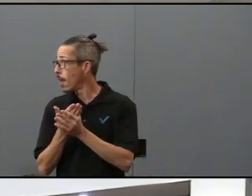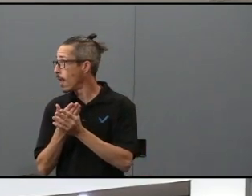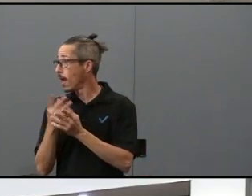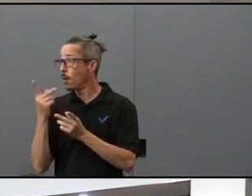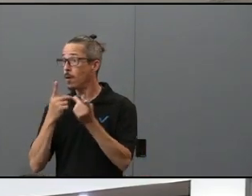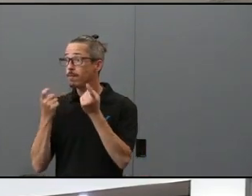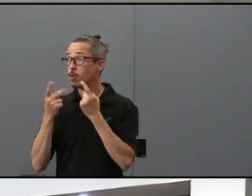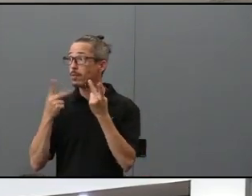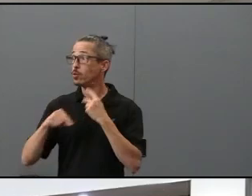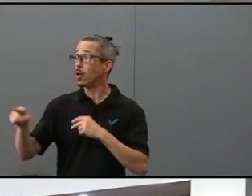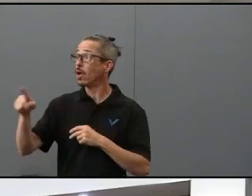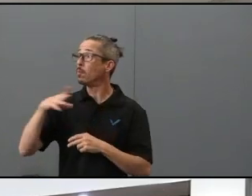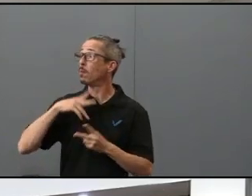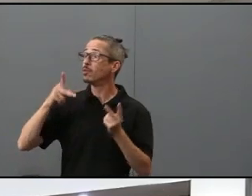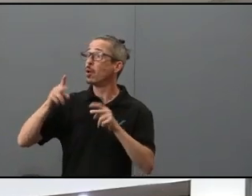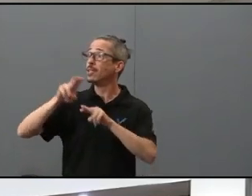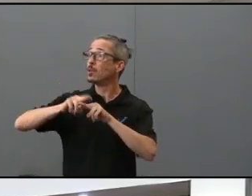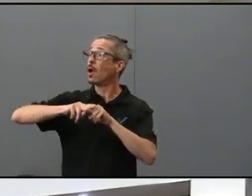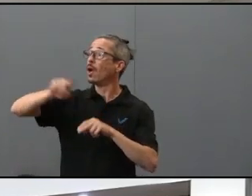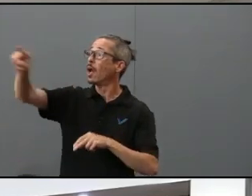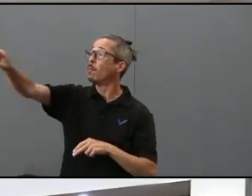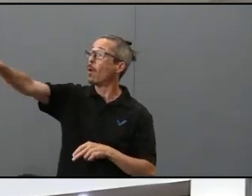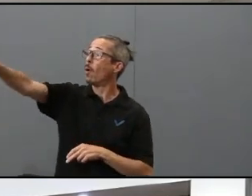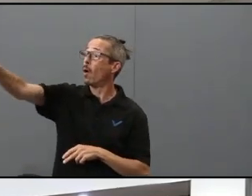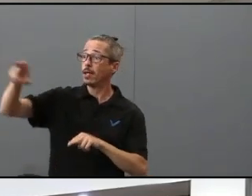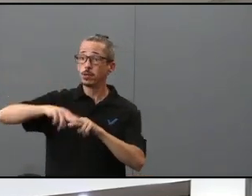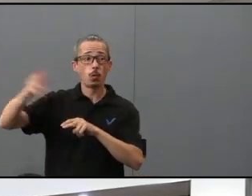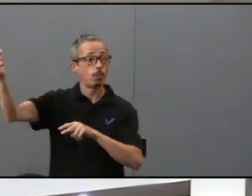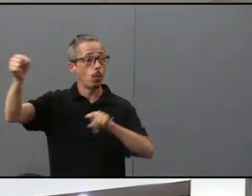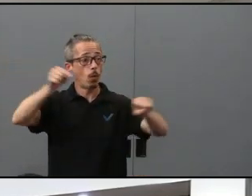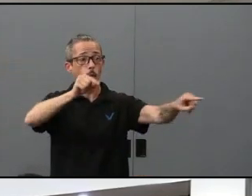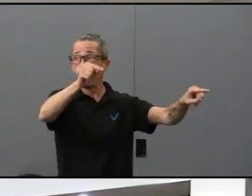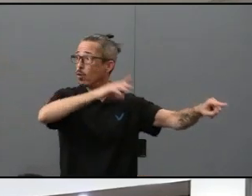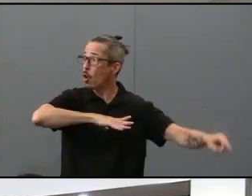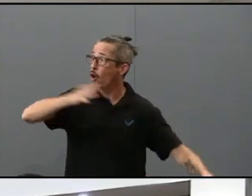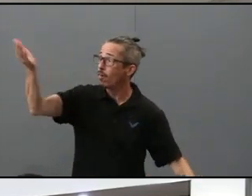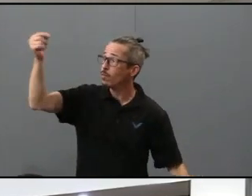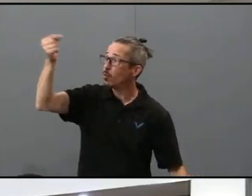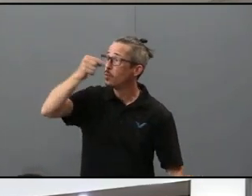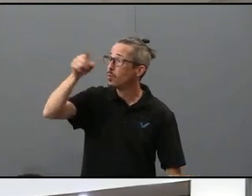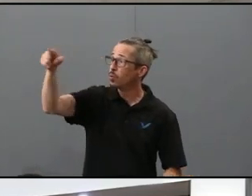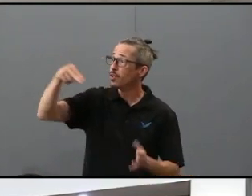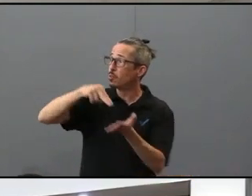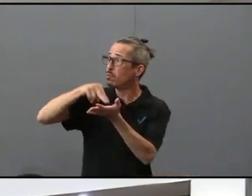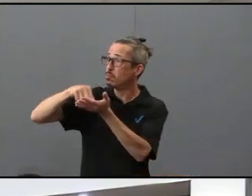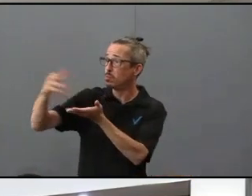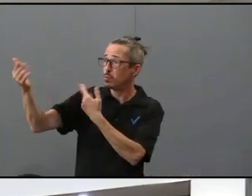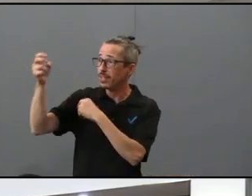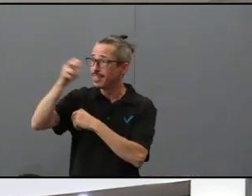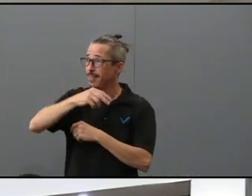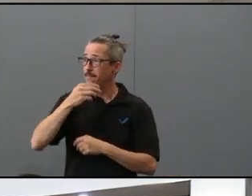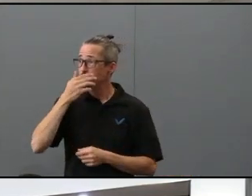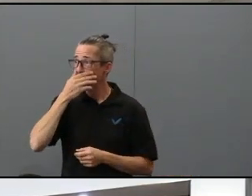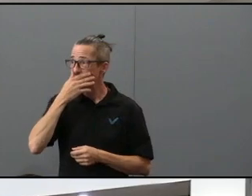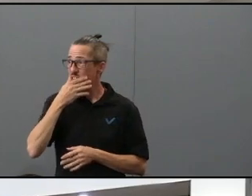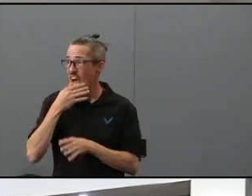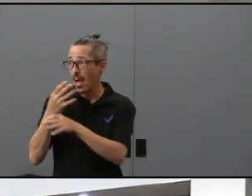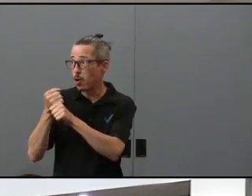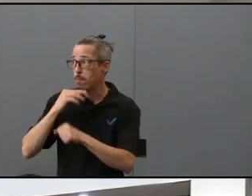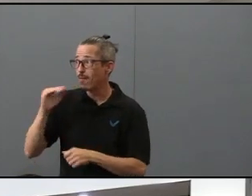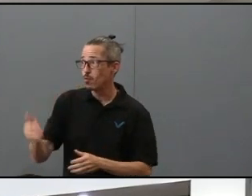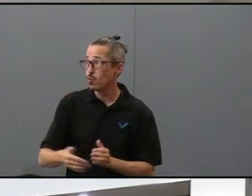g ah oui il y a il y a de la place dans le fond hein si jamais euh ah bon ok on est accueillant